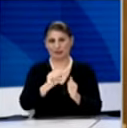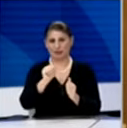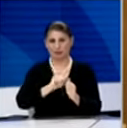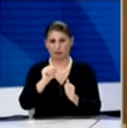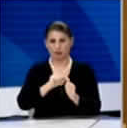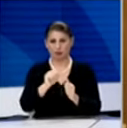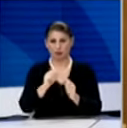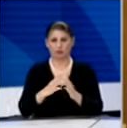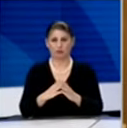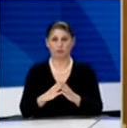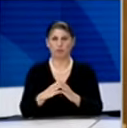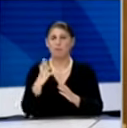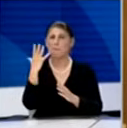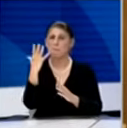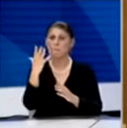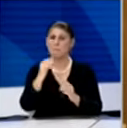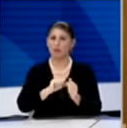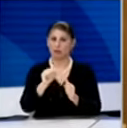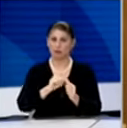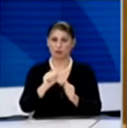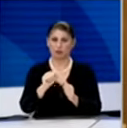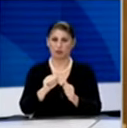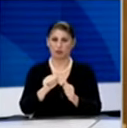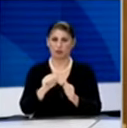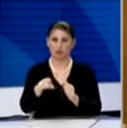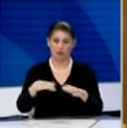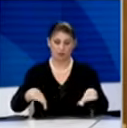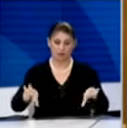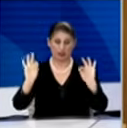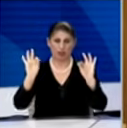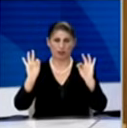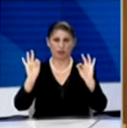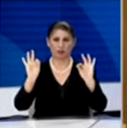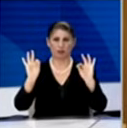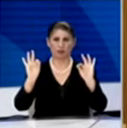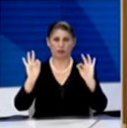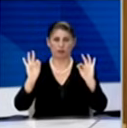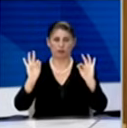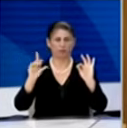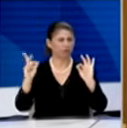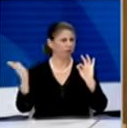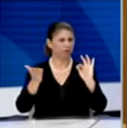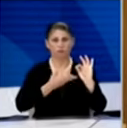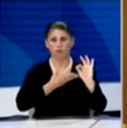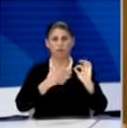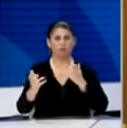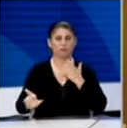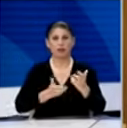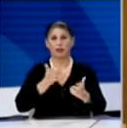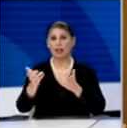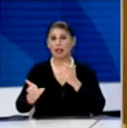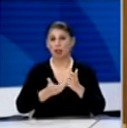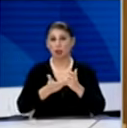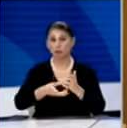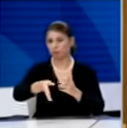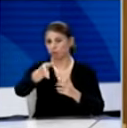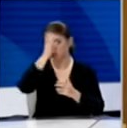4 μήνες, 5 μήνες από την έναρξη των φοβερών πυρκαγιών που